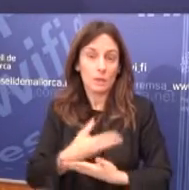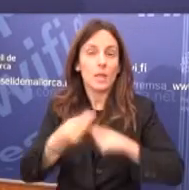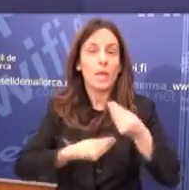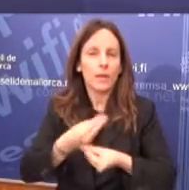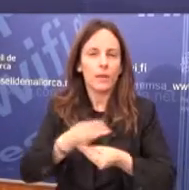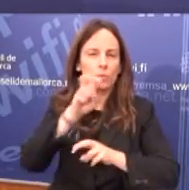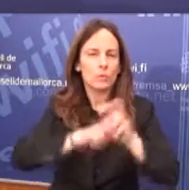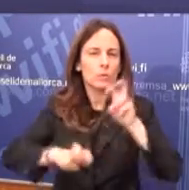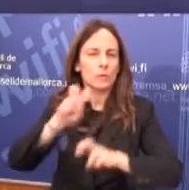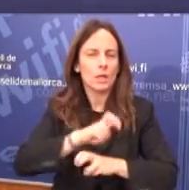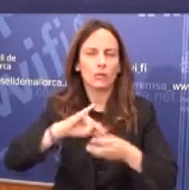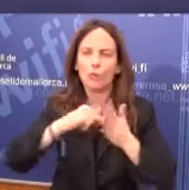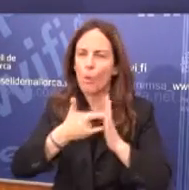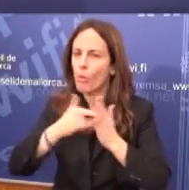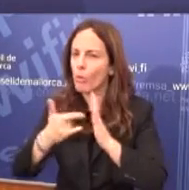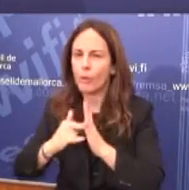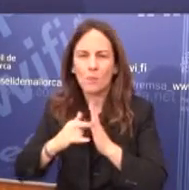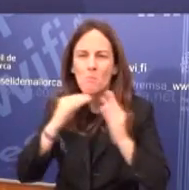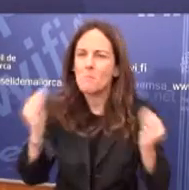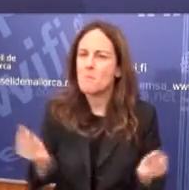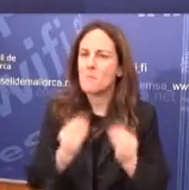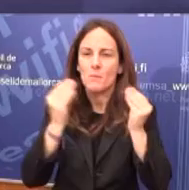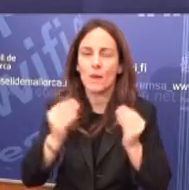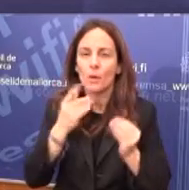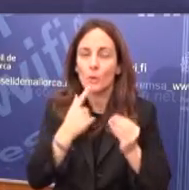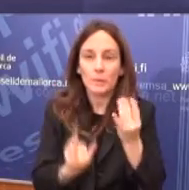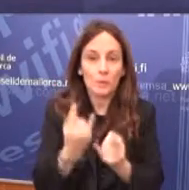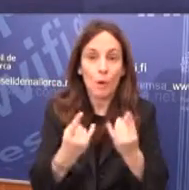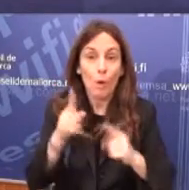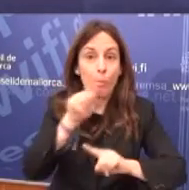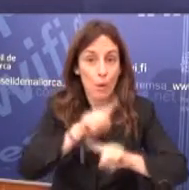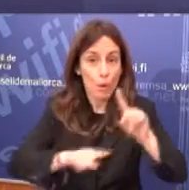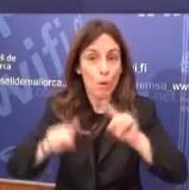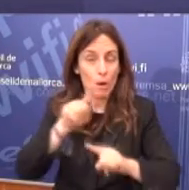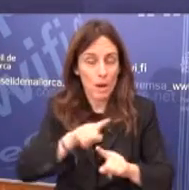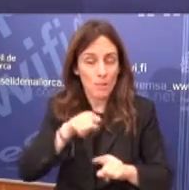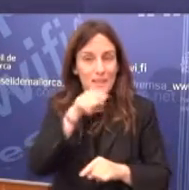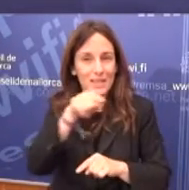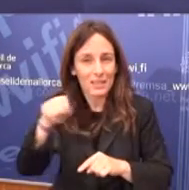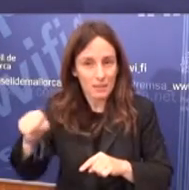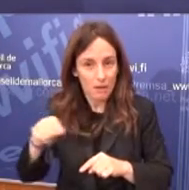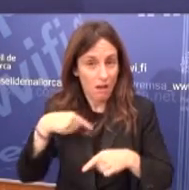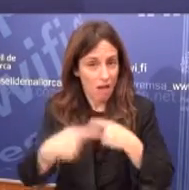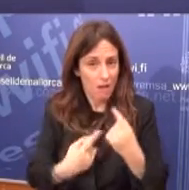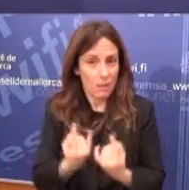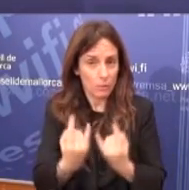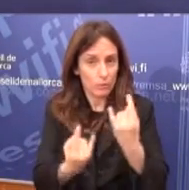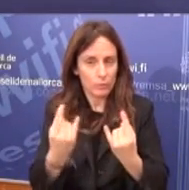anar cercant les millors solucions possibles pels problemes concrets que van